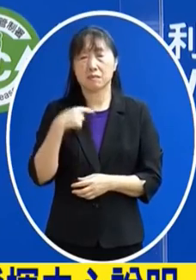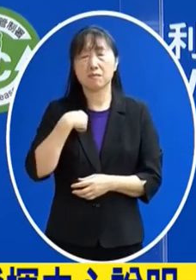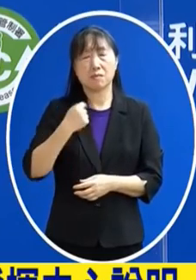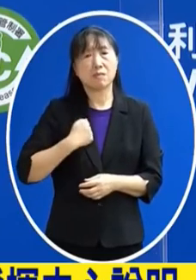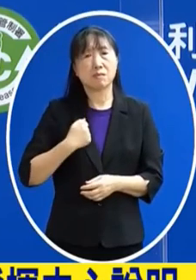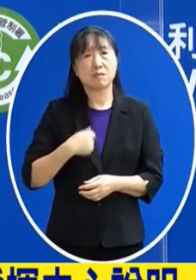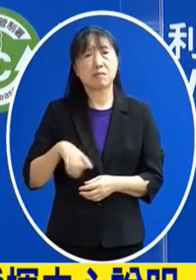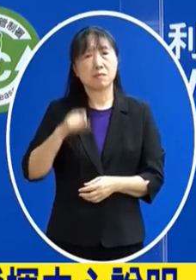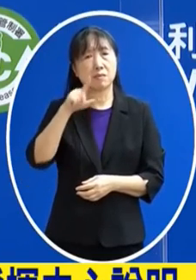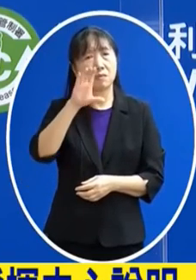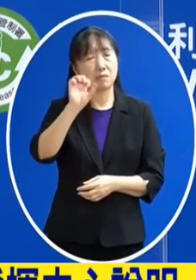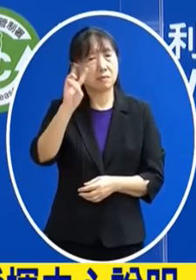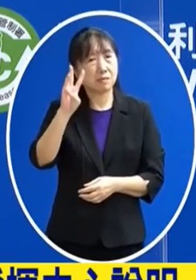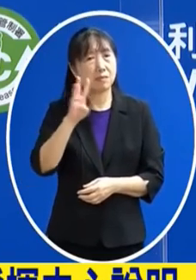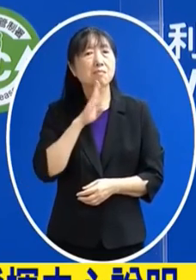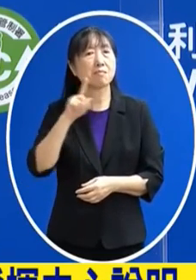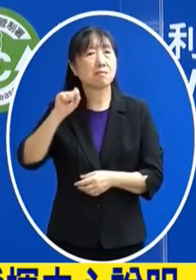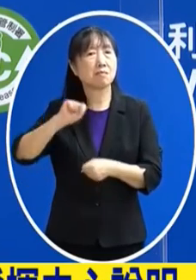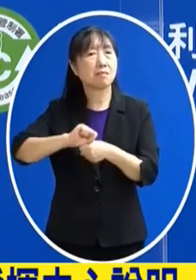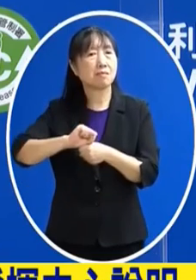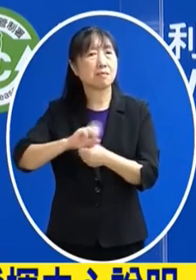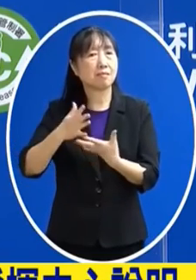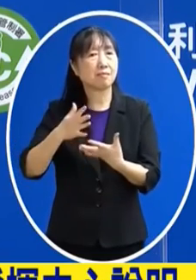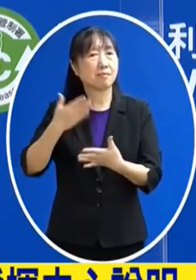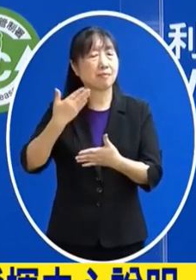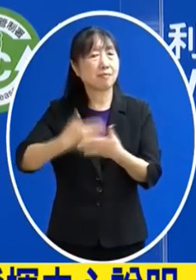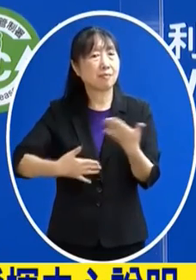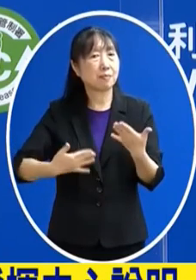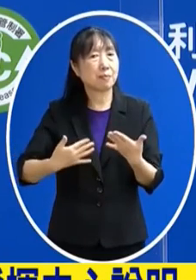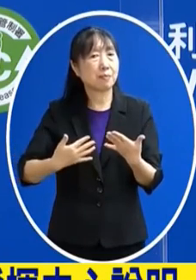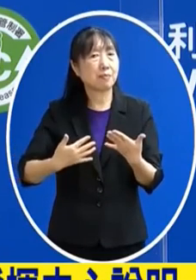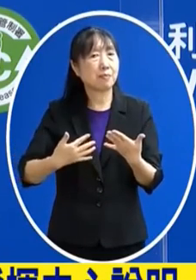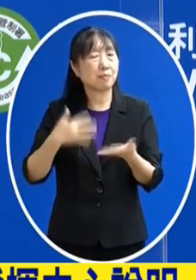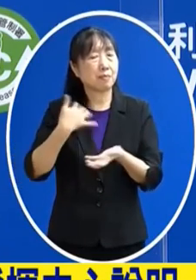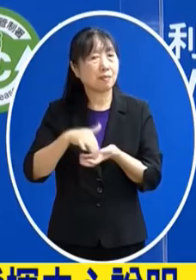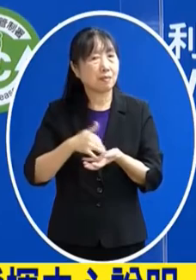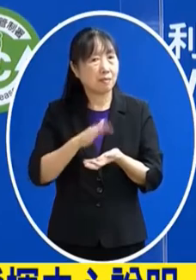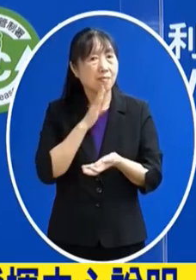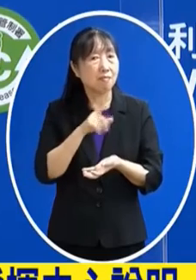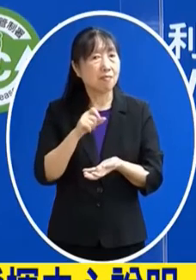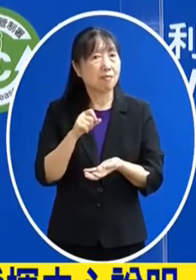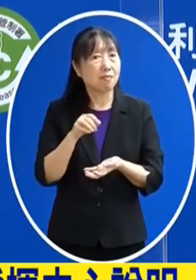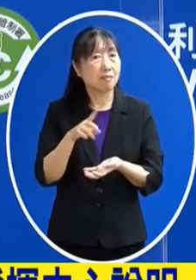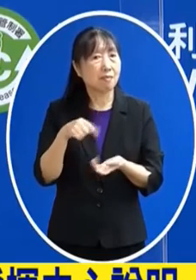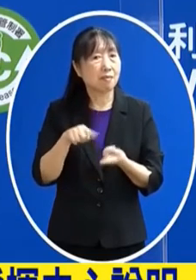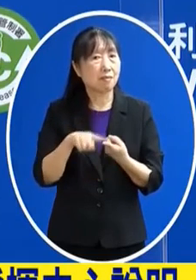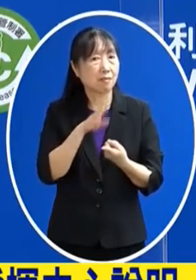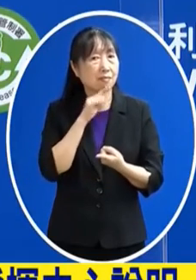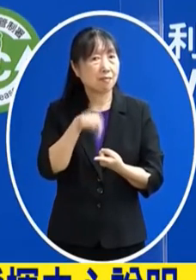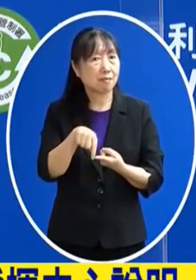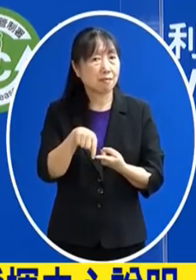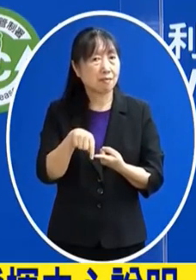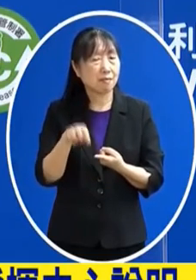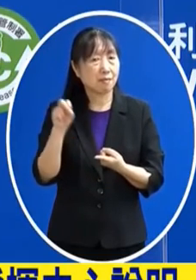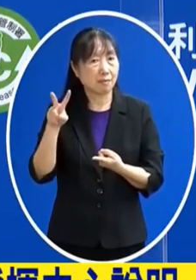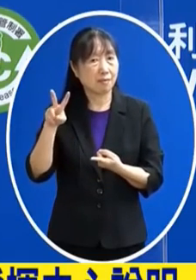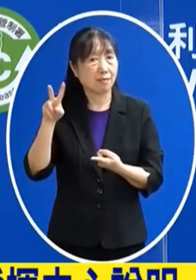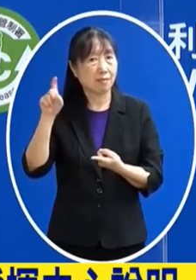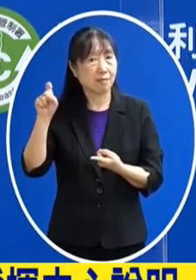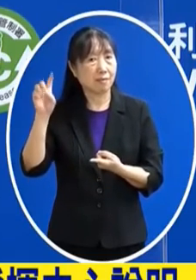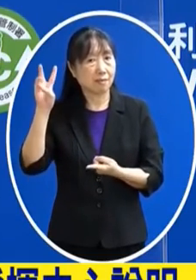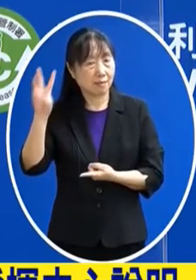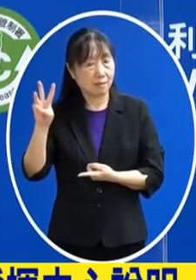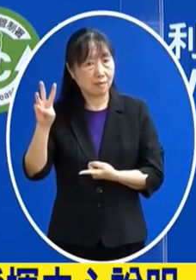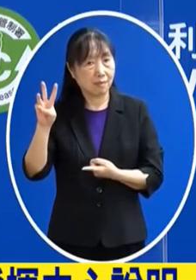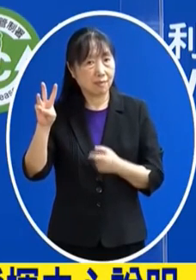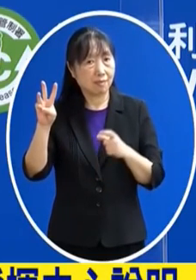的是193了哈，那加上到底是差是193这几张了哈，应该是213了哈，